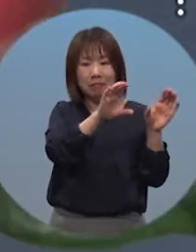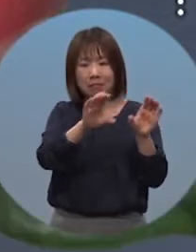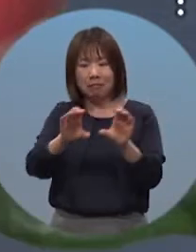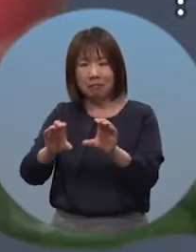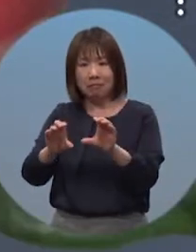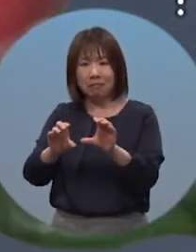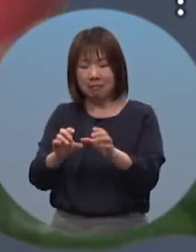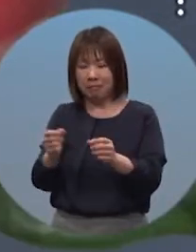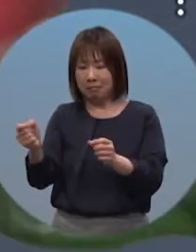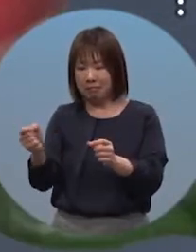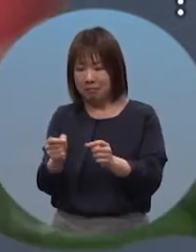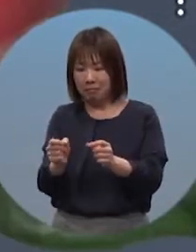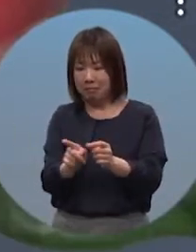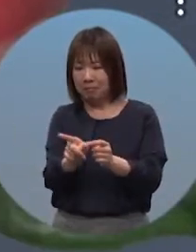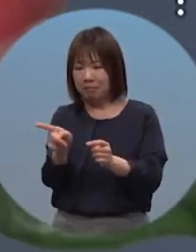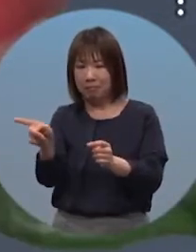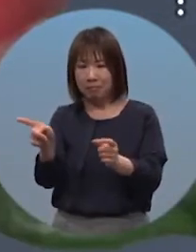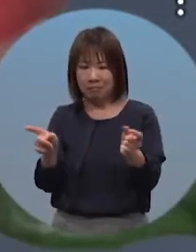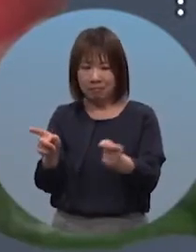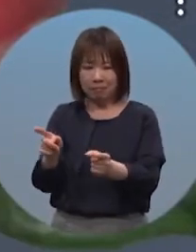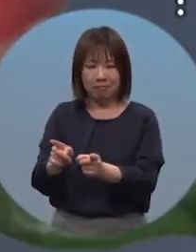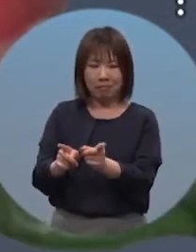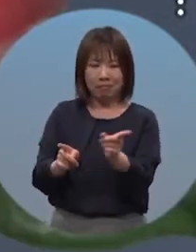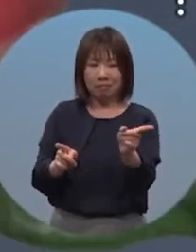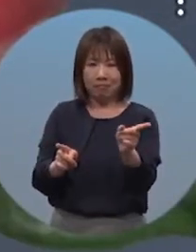維持させていただきました